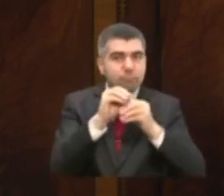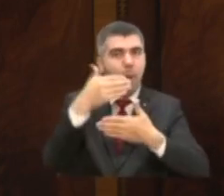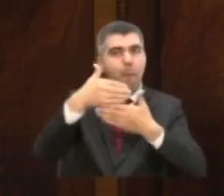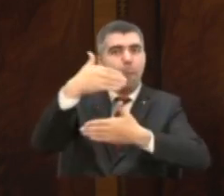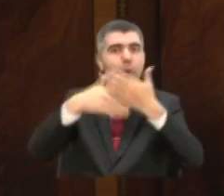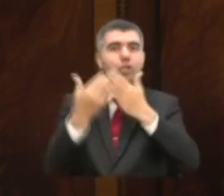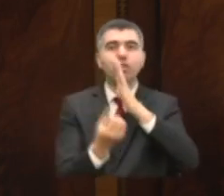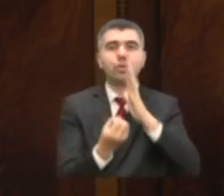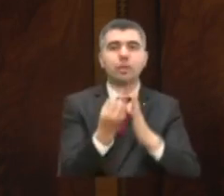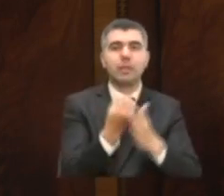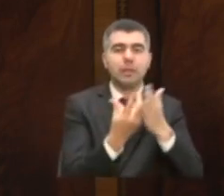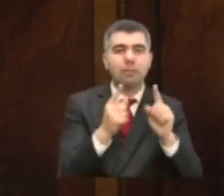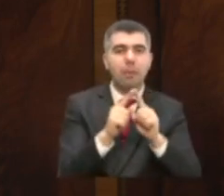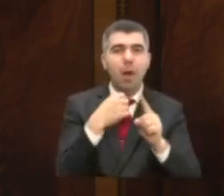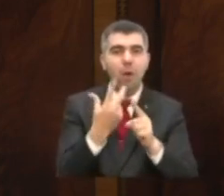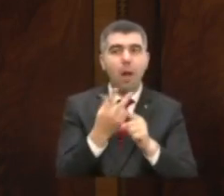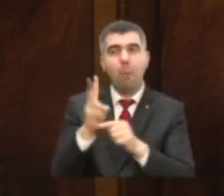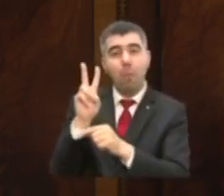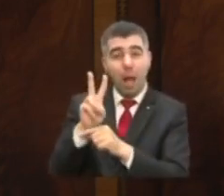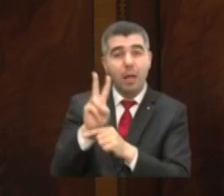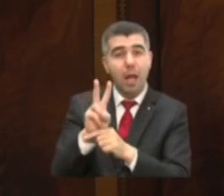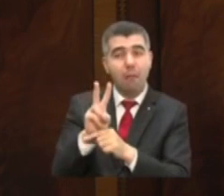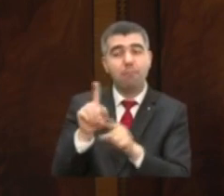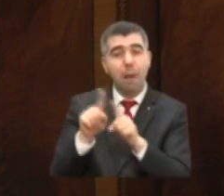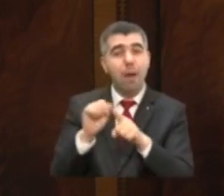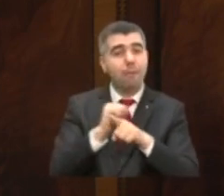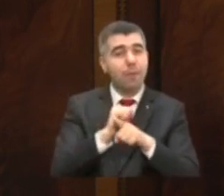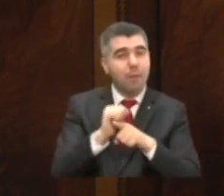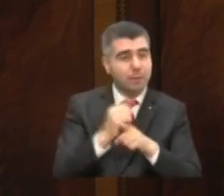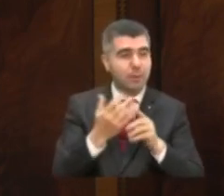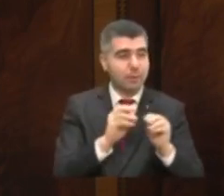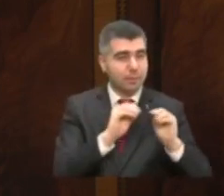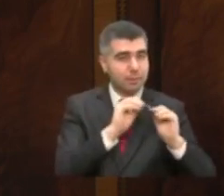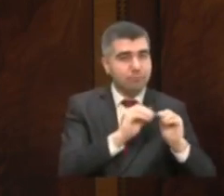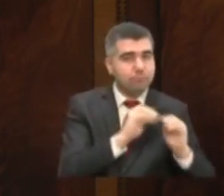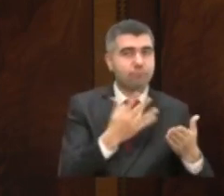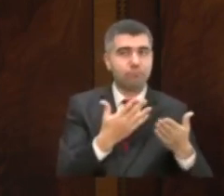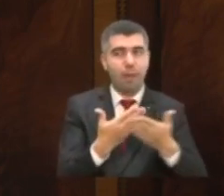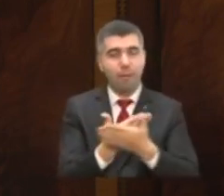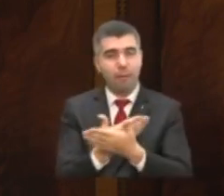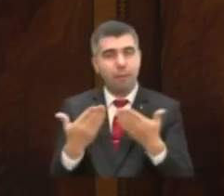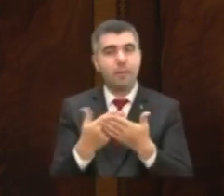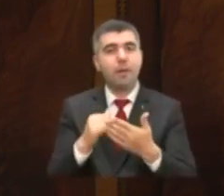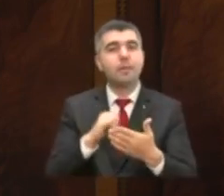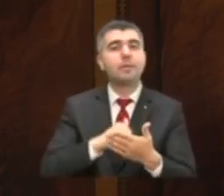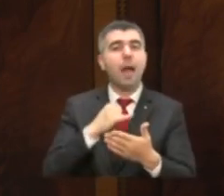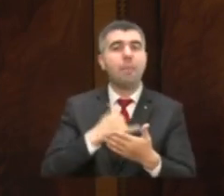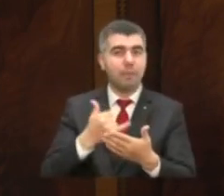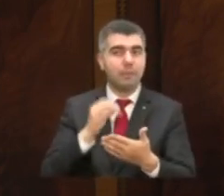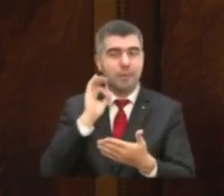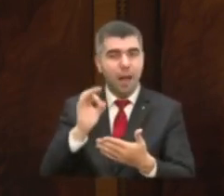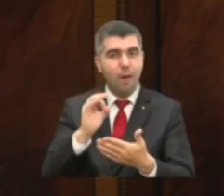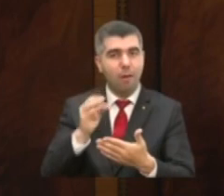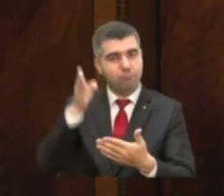فضاء لتكوين الشباب، لتدريبهم، للتنشئة على المواطنة. المؤطرون في كثير من الأحيان شباب، والمؤطرون